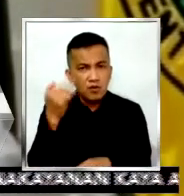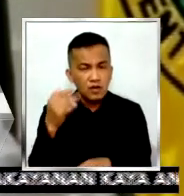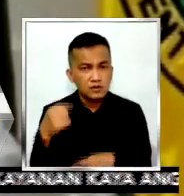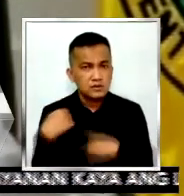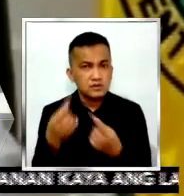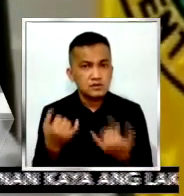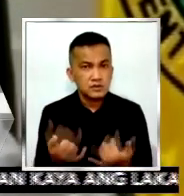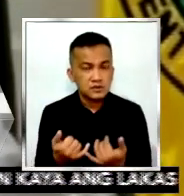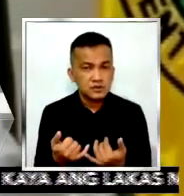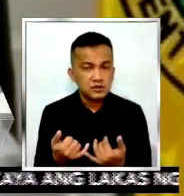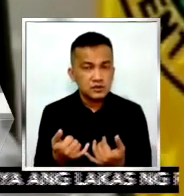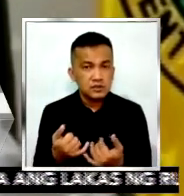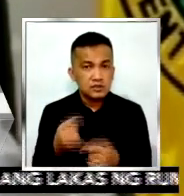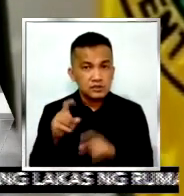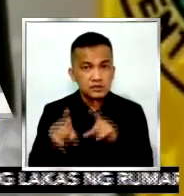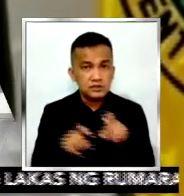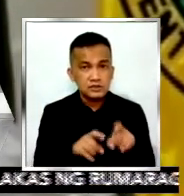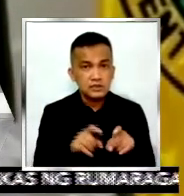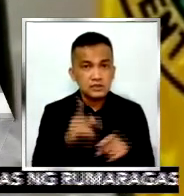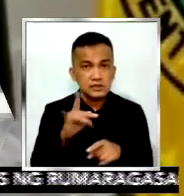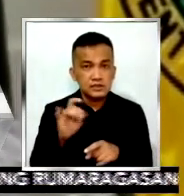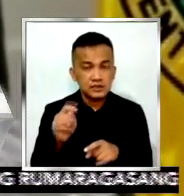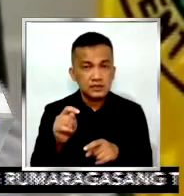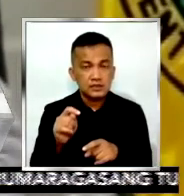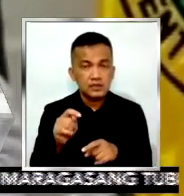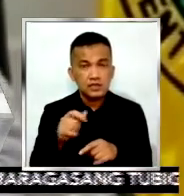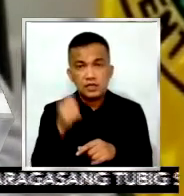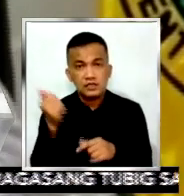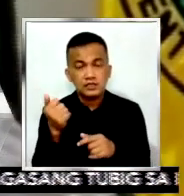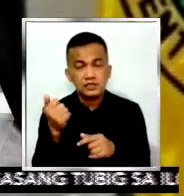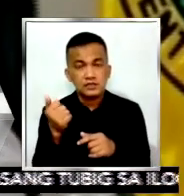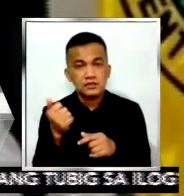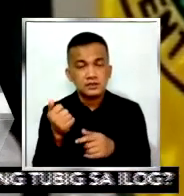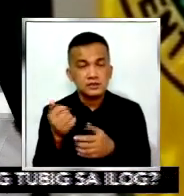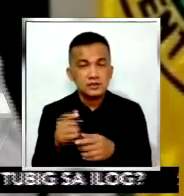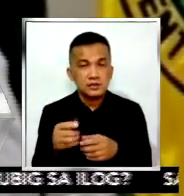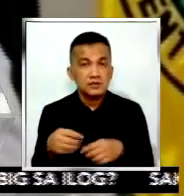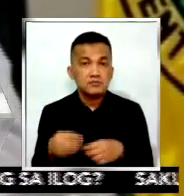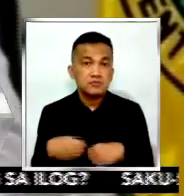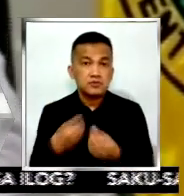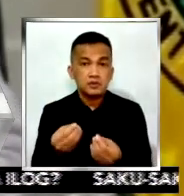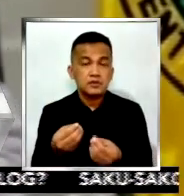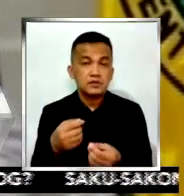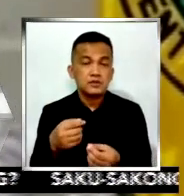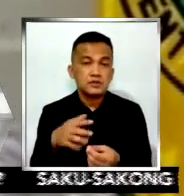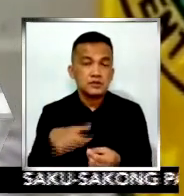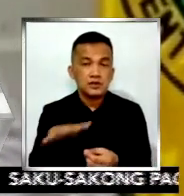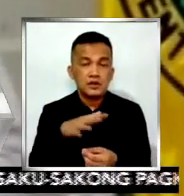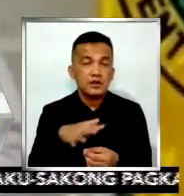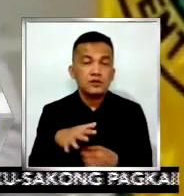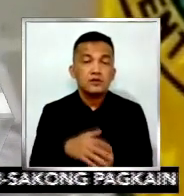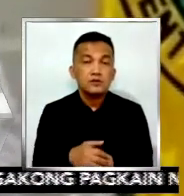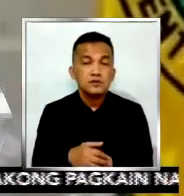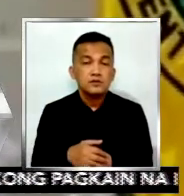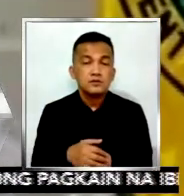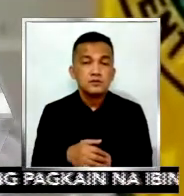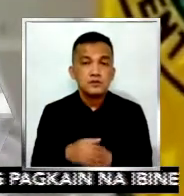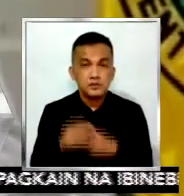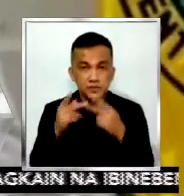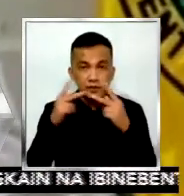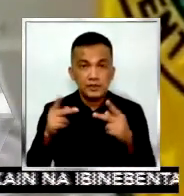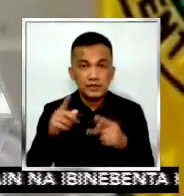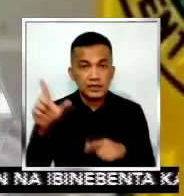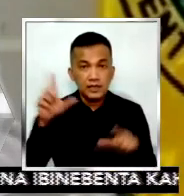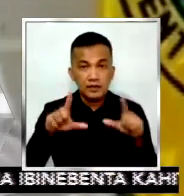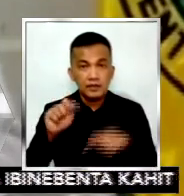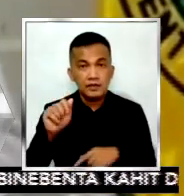kits and other peripherals, no? Binibigyan natin sa ating mga public laboratories except sa